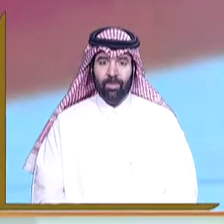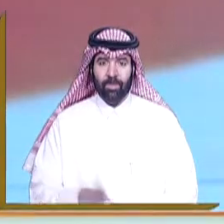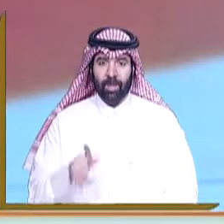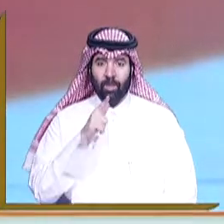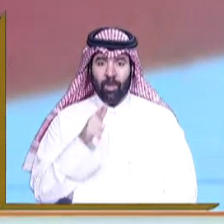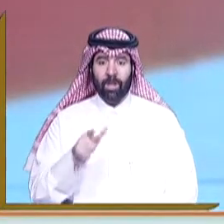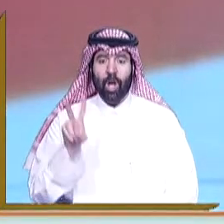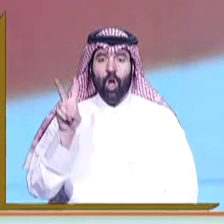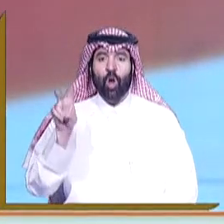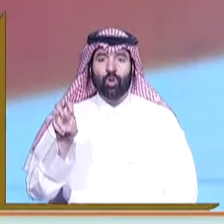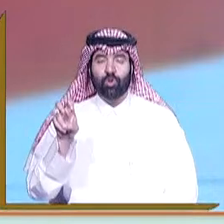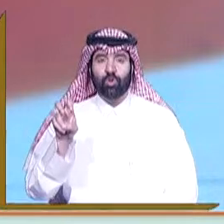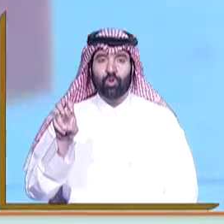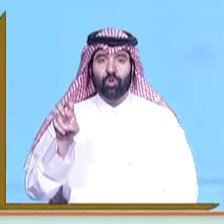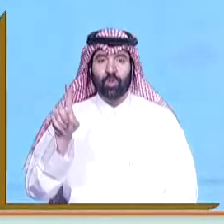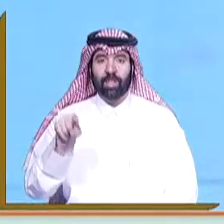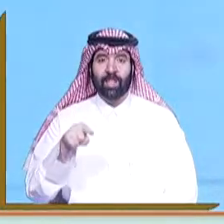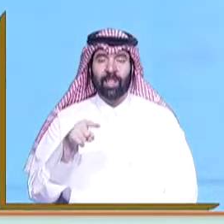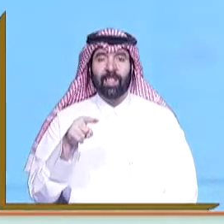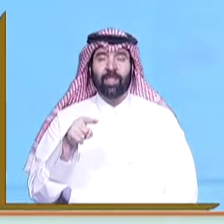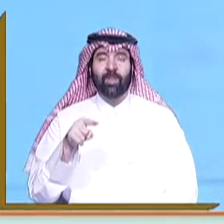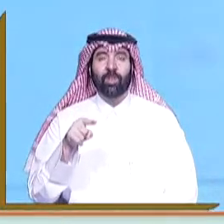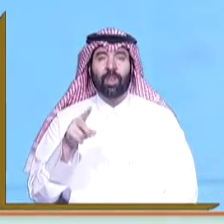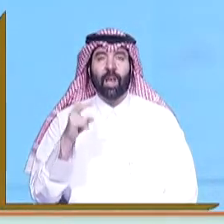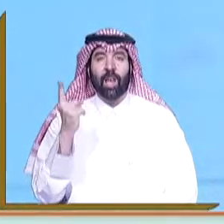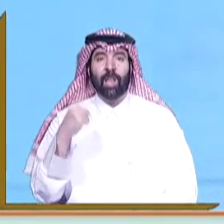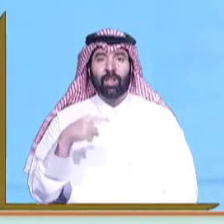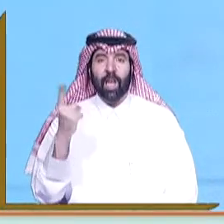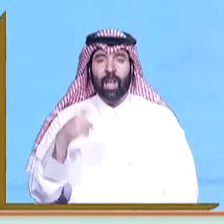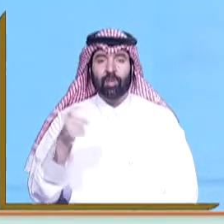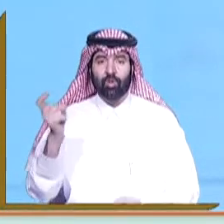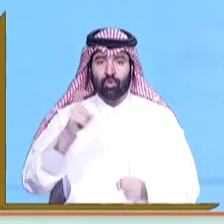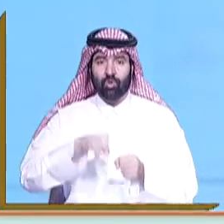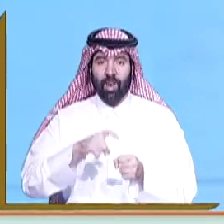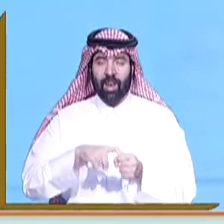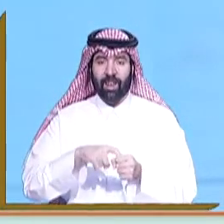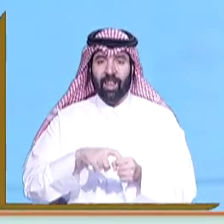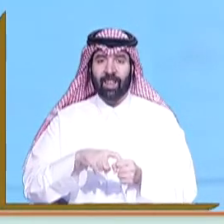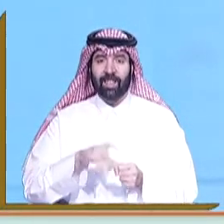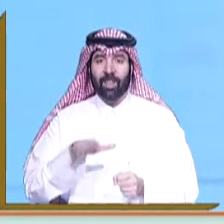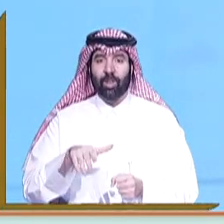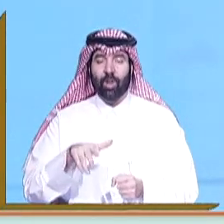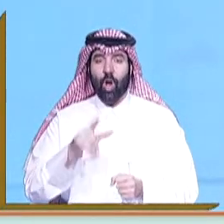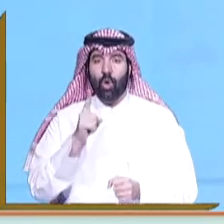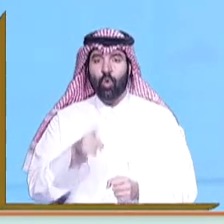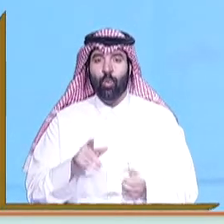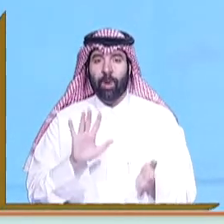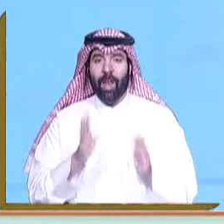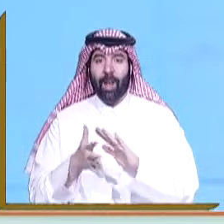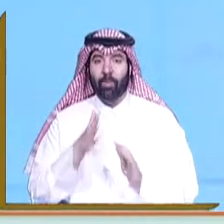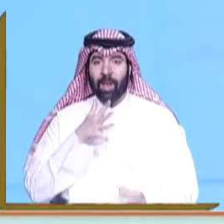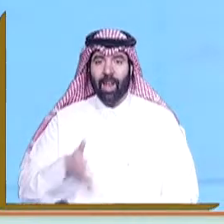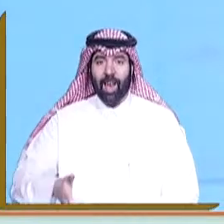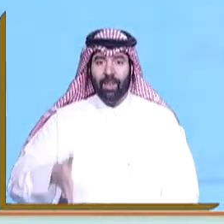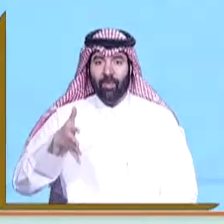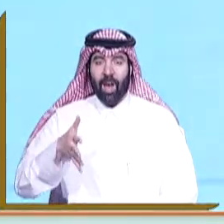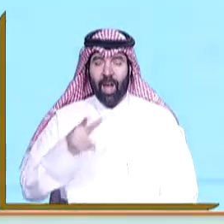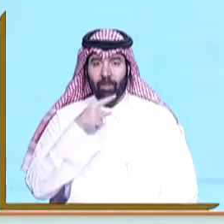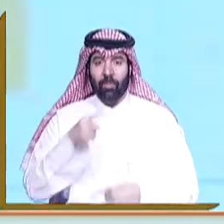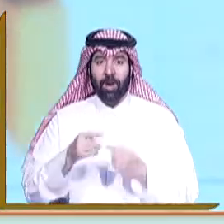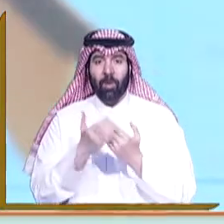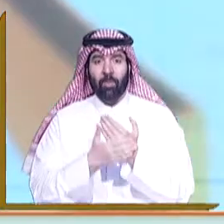20 من نوفمبر المملكة تشارك العالم بالاحتفال باليوم العالمي للطفل. المملكة تعمل على